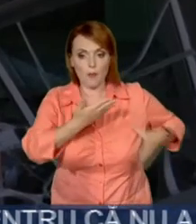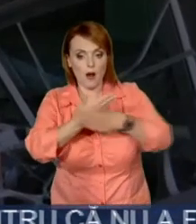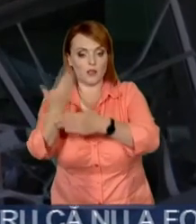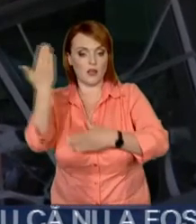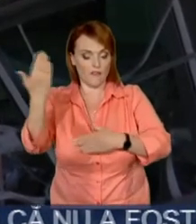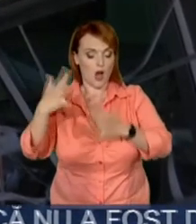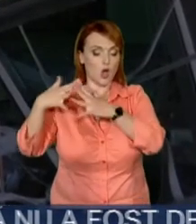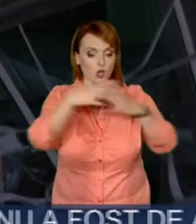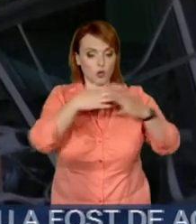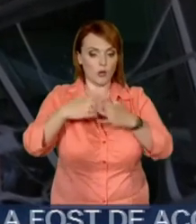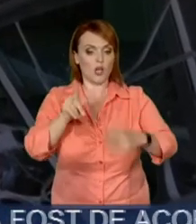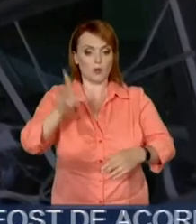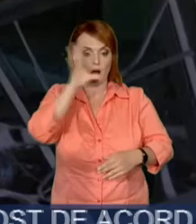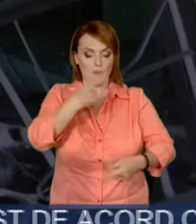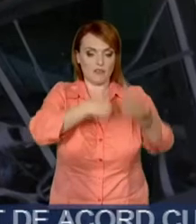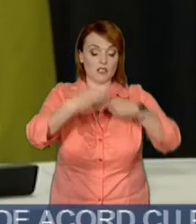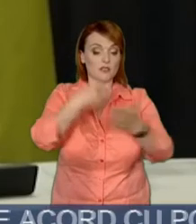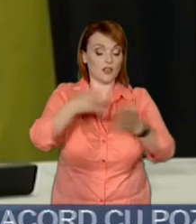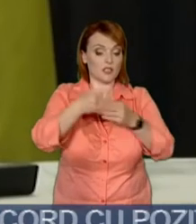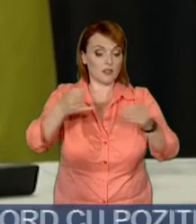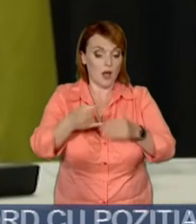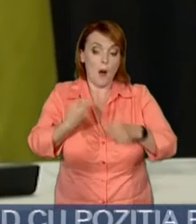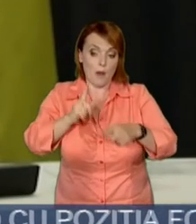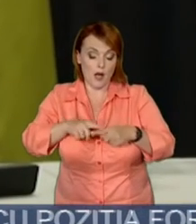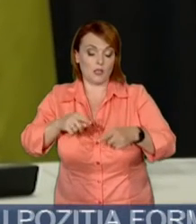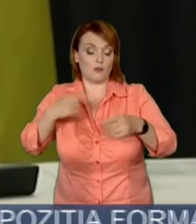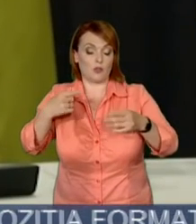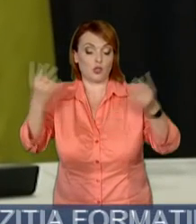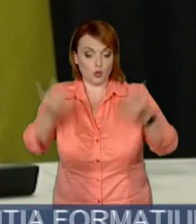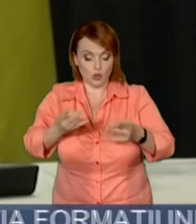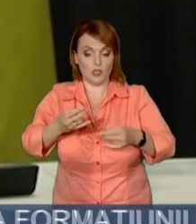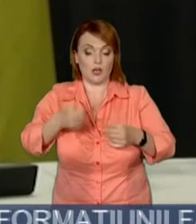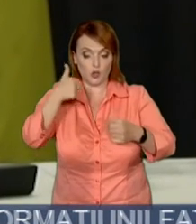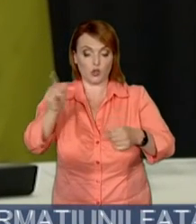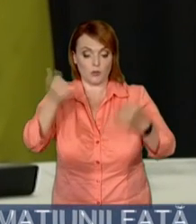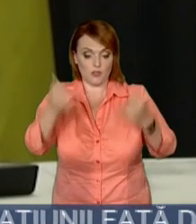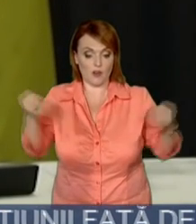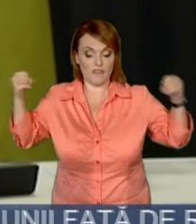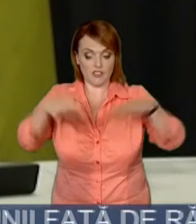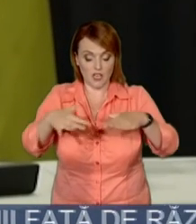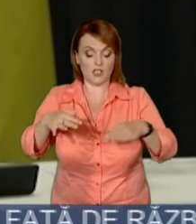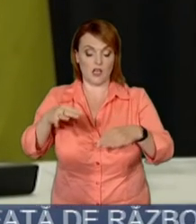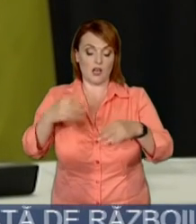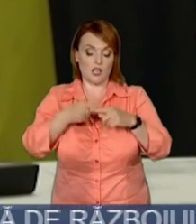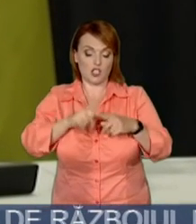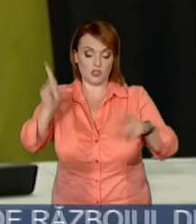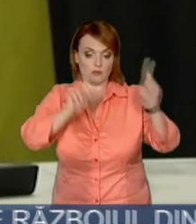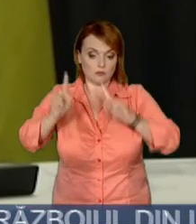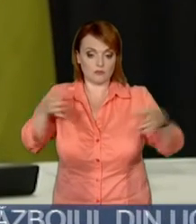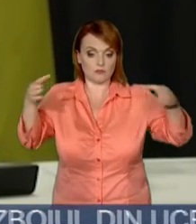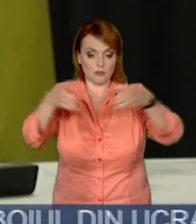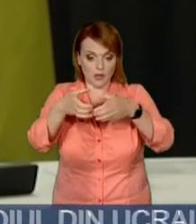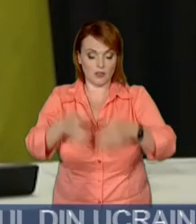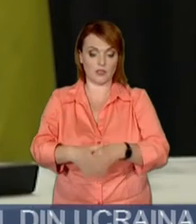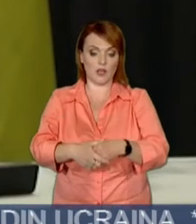să-și revendice teritoriul suveran. Așa că se cuvine să ne reîntâlnim aici la Ramstein. Am înființat acest grup de contact ca o